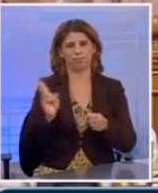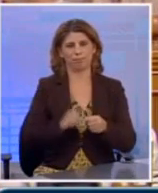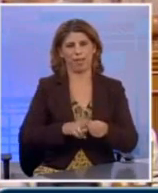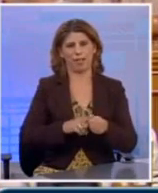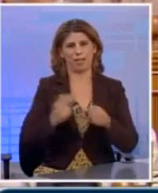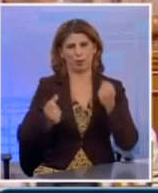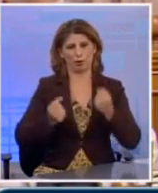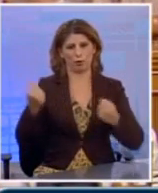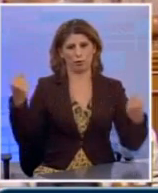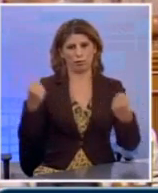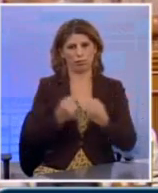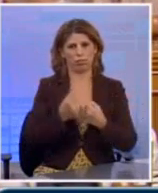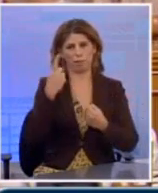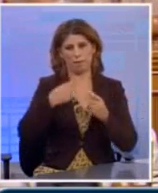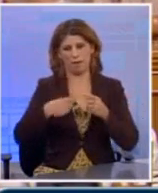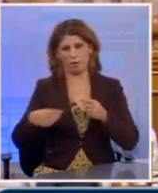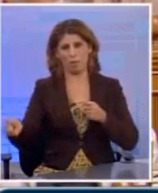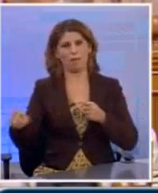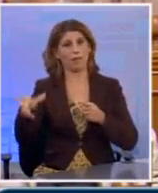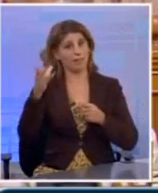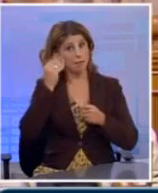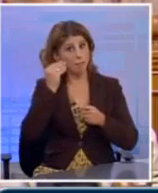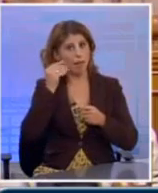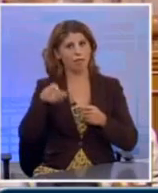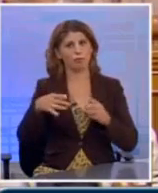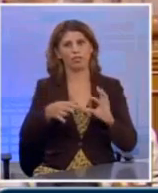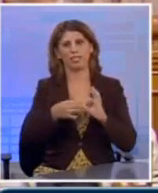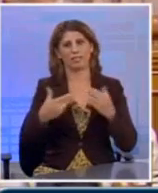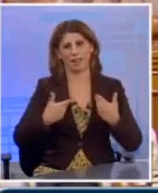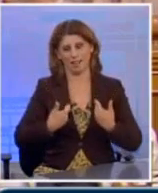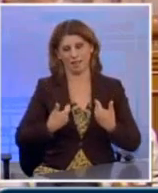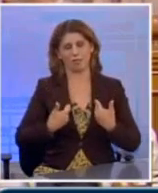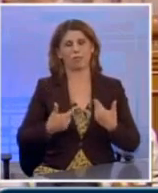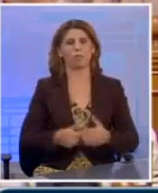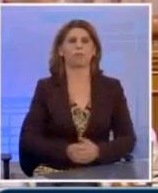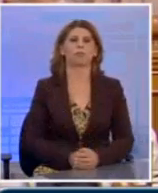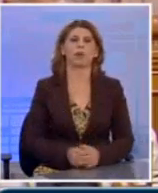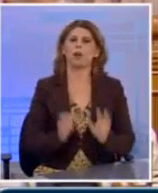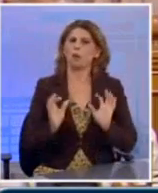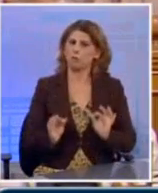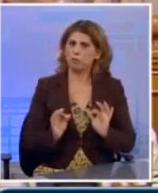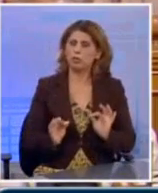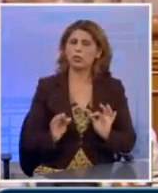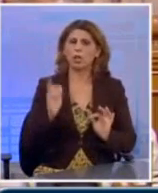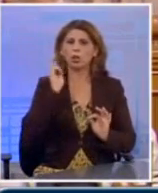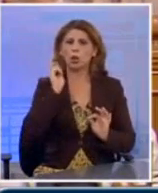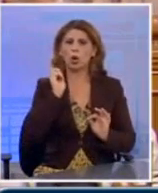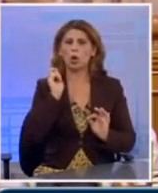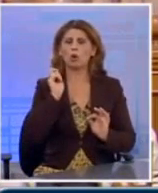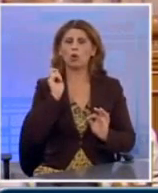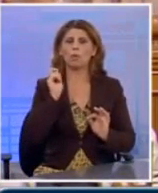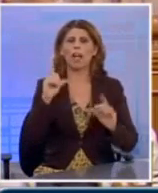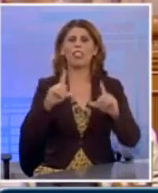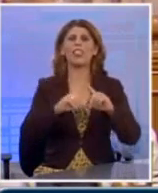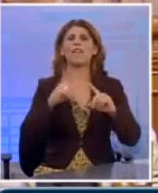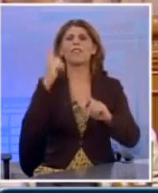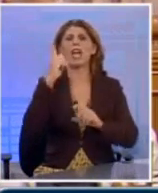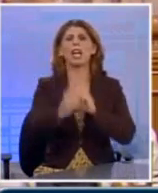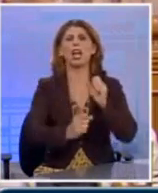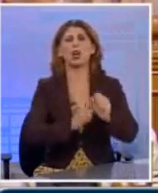εβδομάδα και έτσι έγινε γνωστό ότι είναι και συνεργάτης μου, αναρτημένο βεβαίως κατά τα άλλα το όνομα στο διάβγεια εδώ και ένα